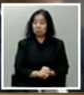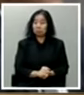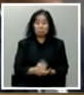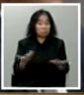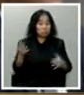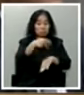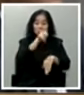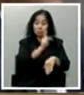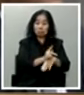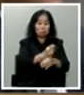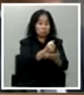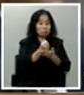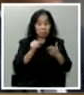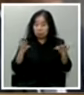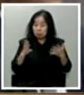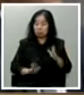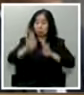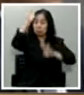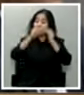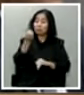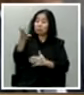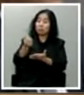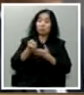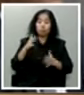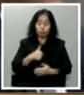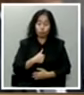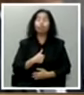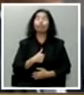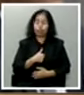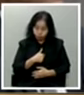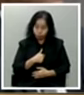จากท่านประธานและก็ซีกฝ่ายเสียงข้างมากพวกผมก็จำเป็นครับ